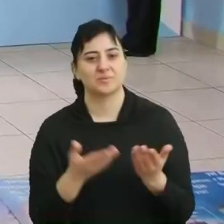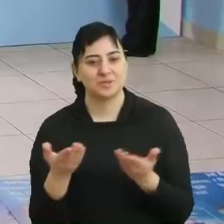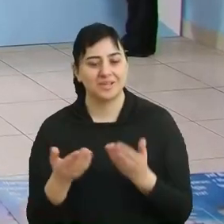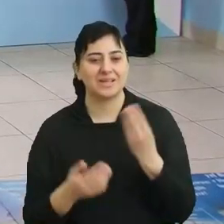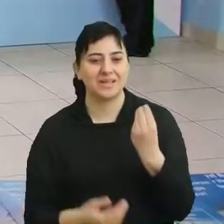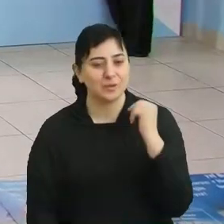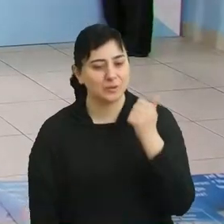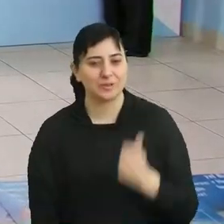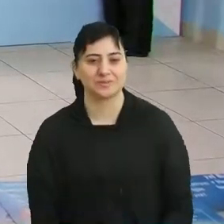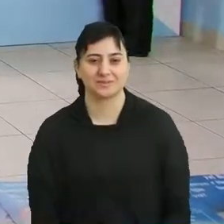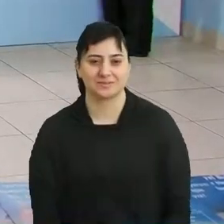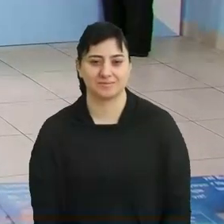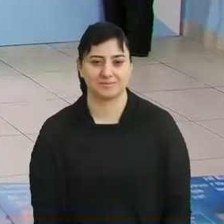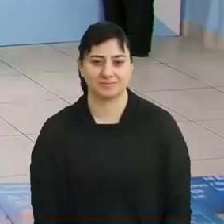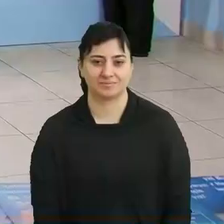günler.